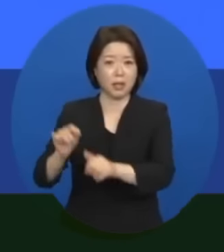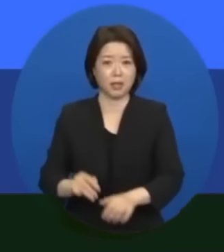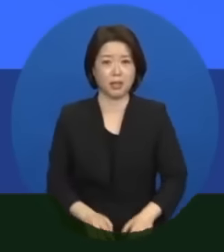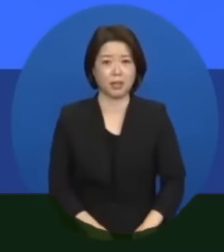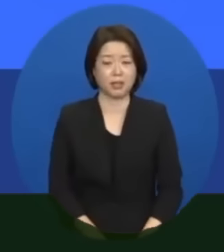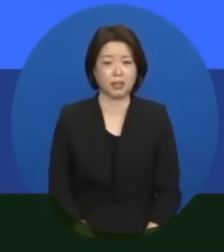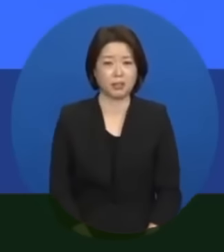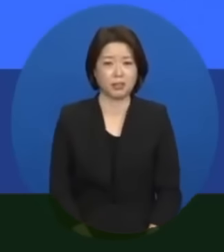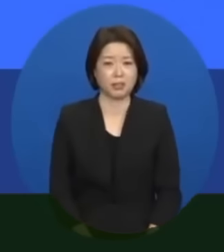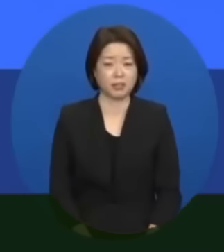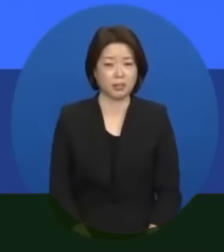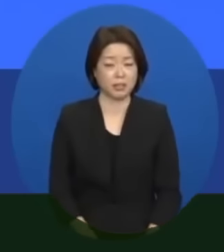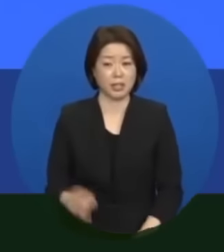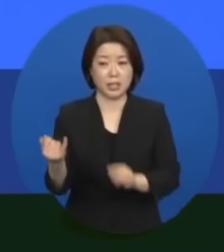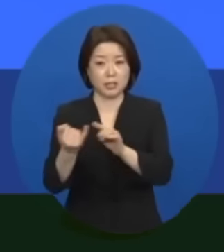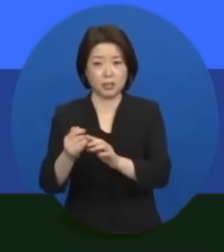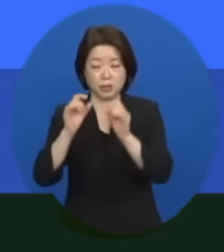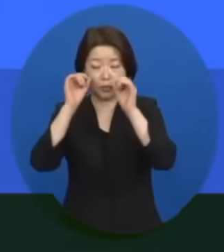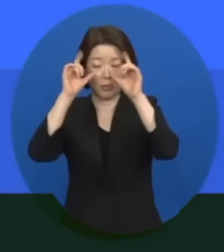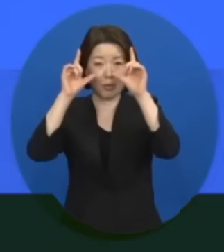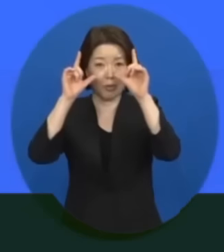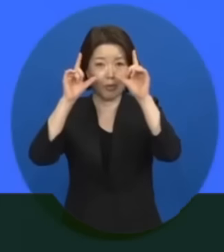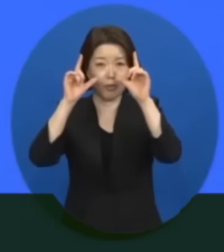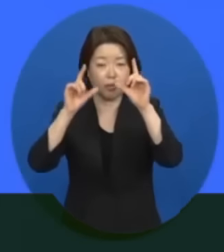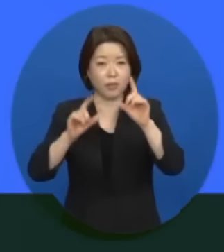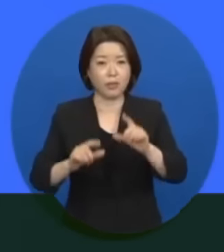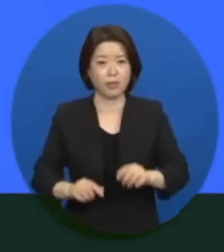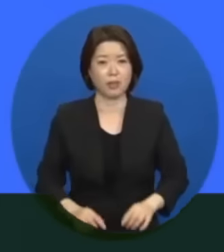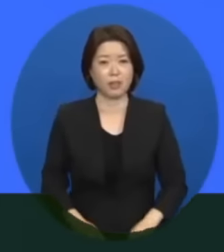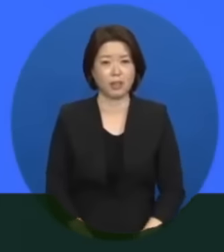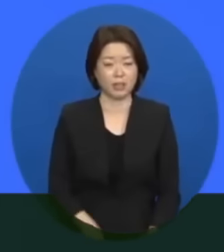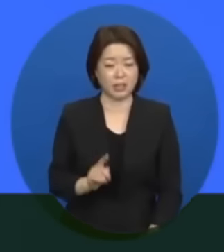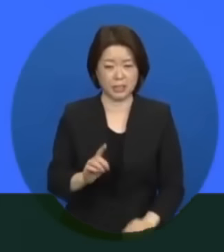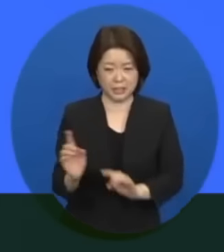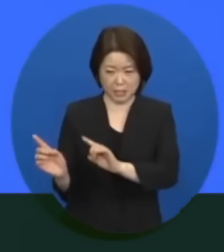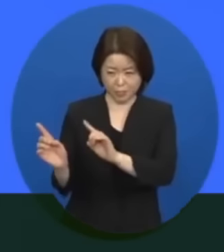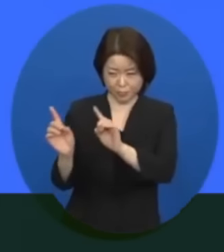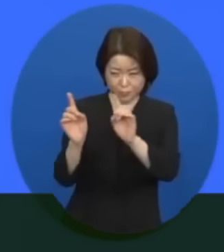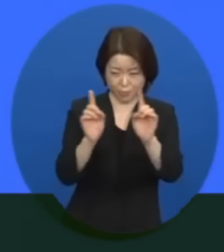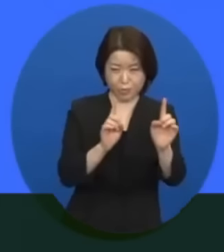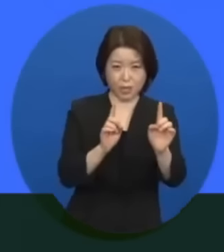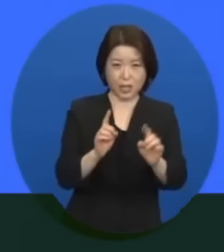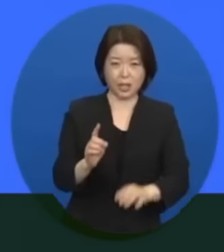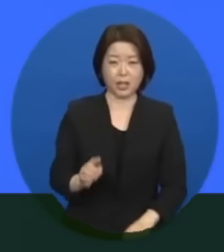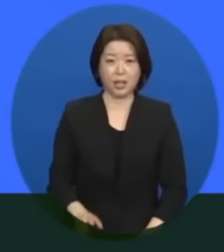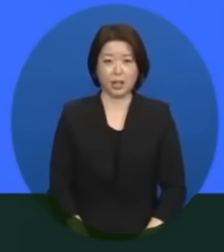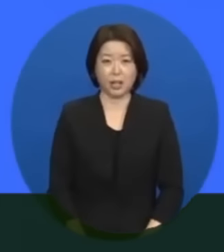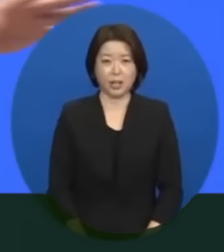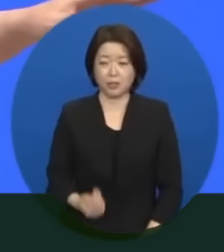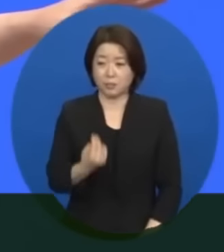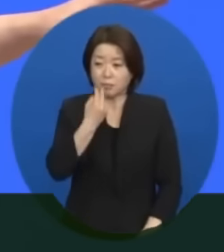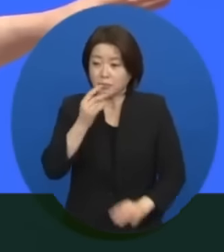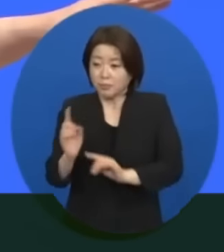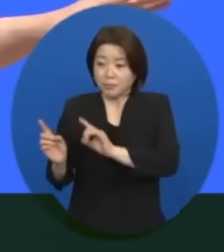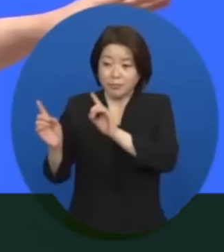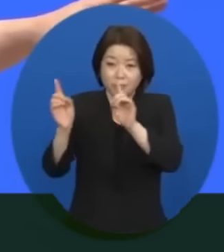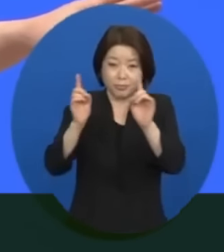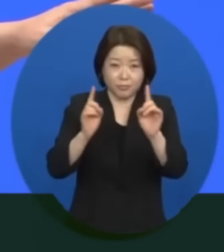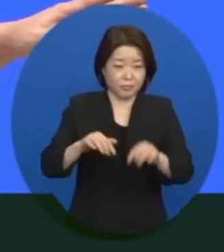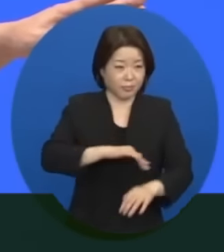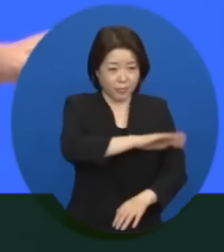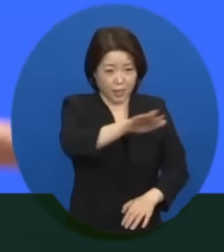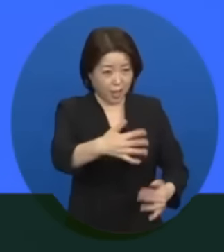하심이라 그녀가 눈을 뜹니다 근데이이 부활시키는이 소생시키는 장면을 제자들이 다 본게 아니에요 성경